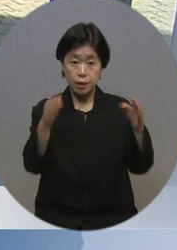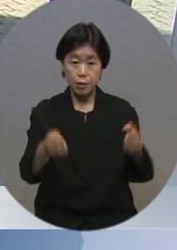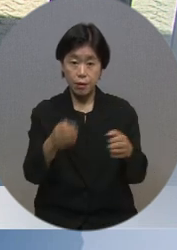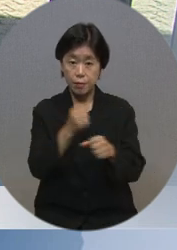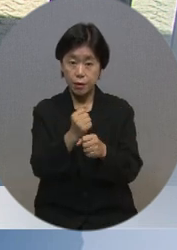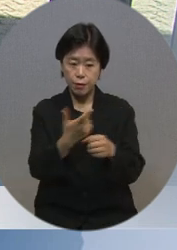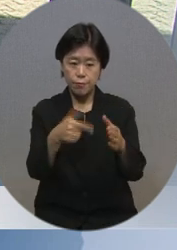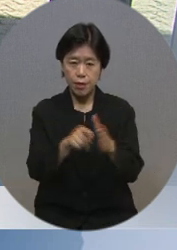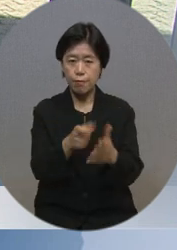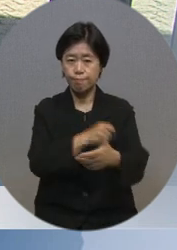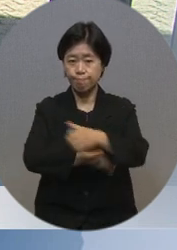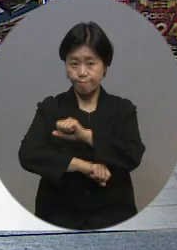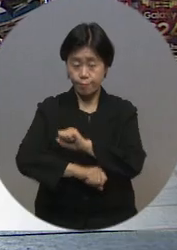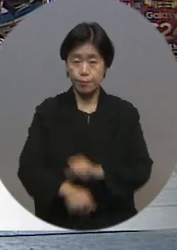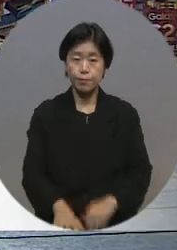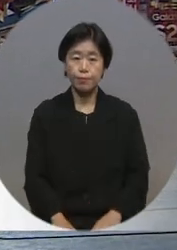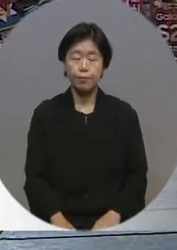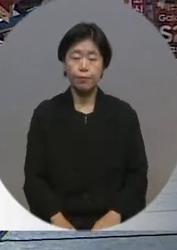정유정 기자입니다.